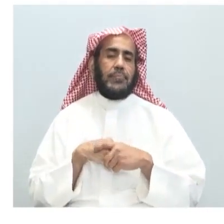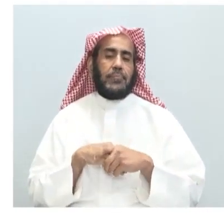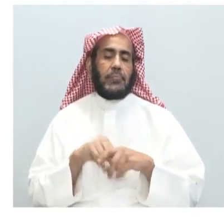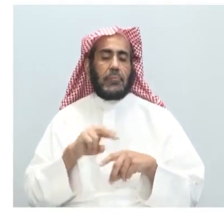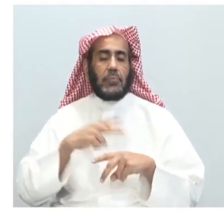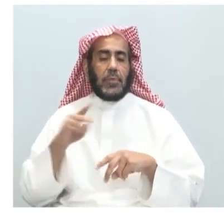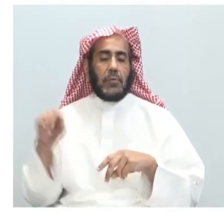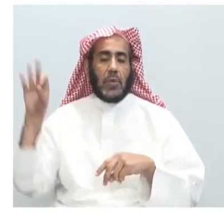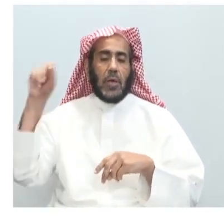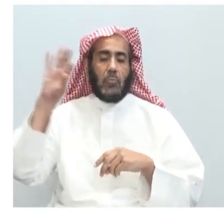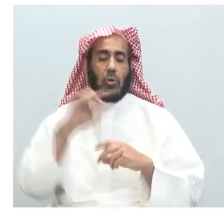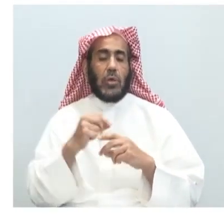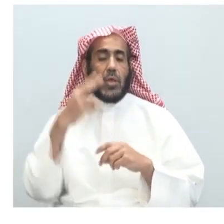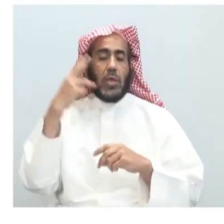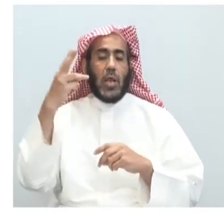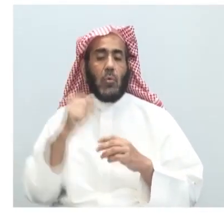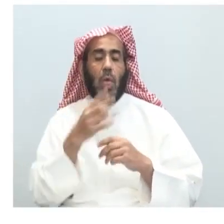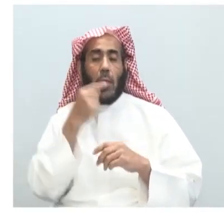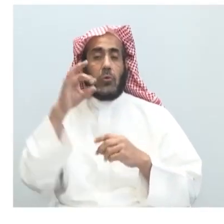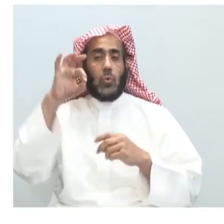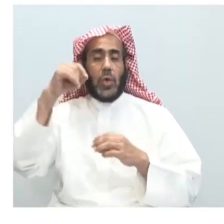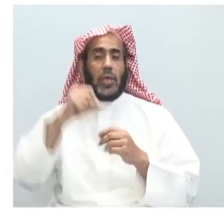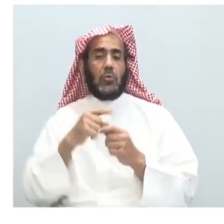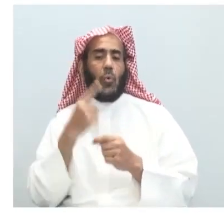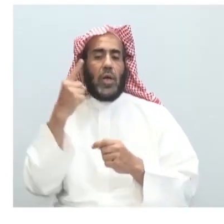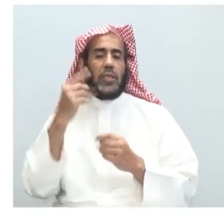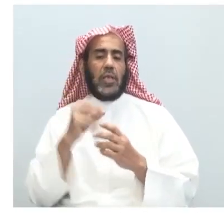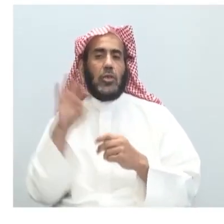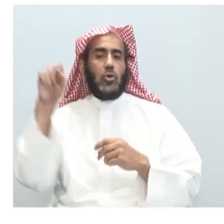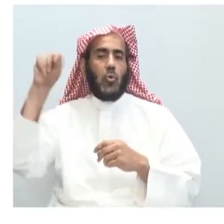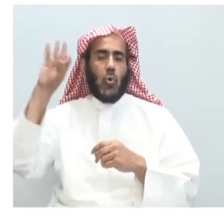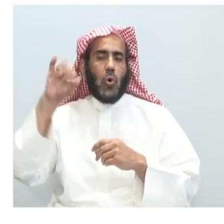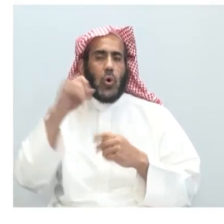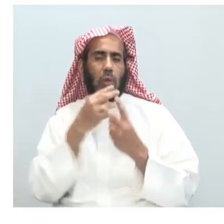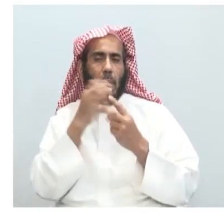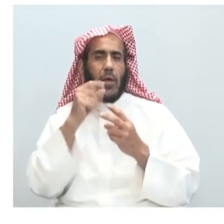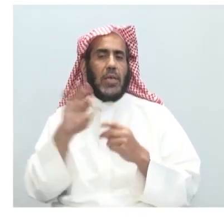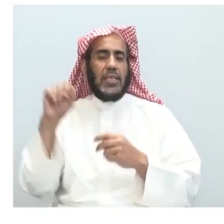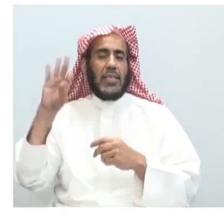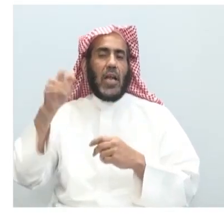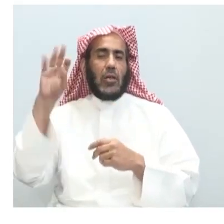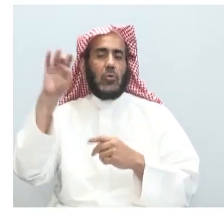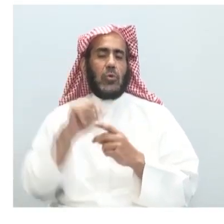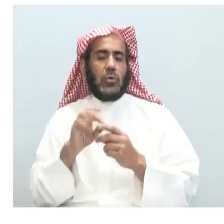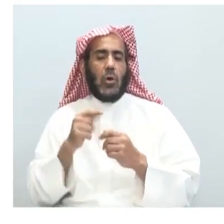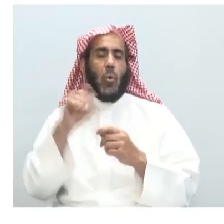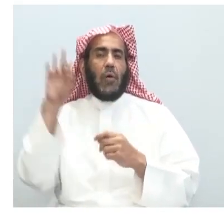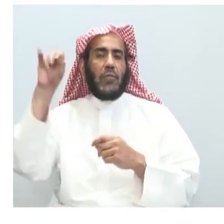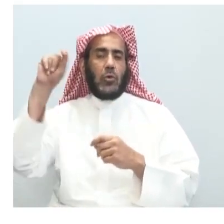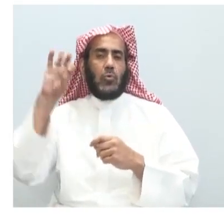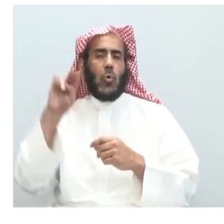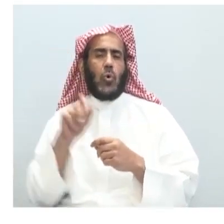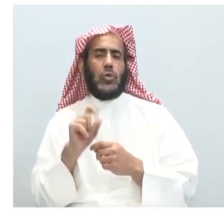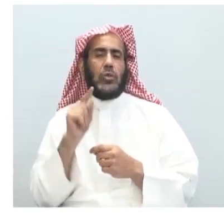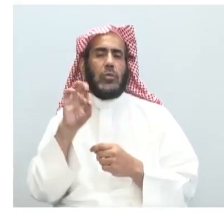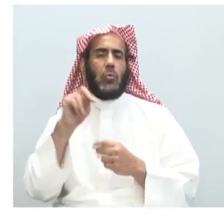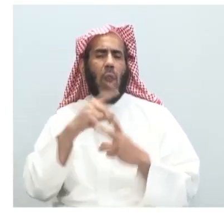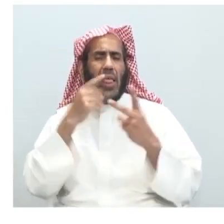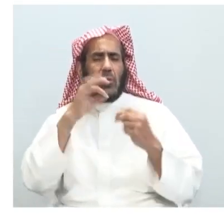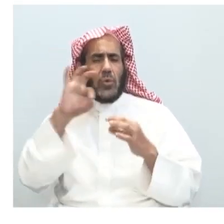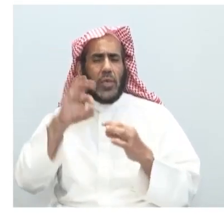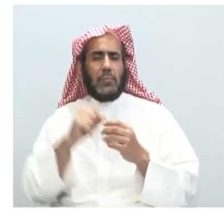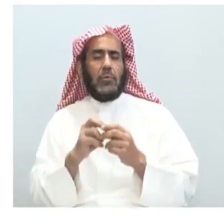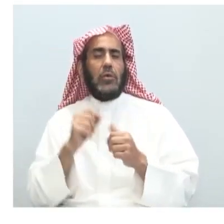انواع الكربوهيدرات ثلاثه وهي سكريات احاديه جلوكوز جالاككتوز وفراكتوز ايضا